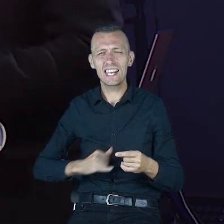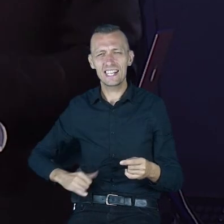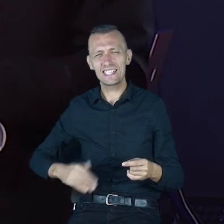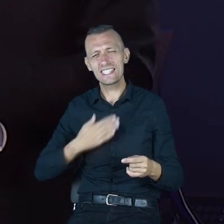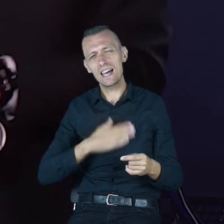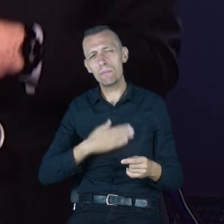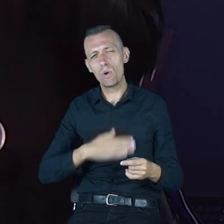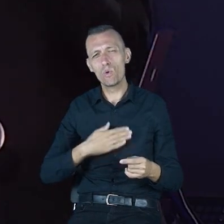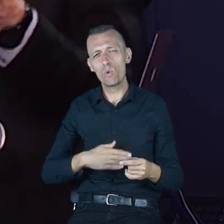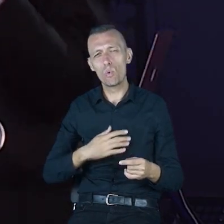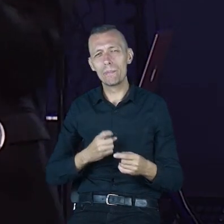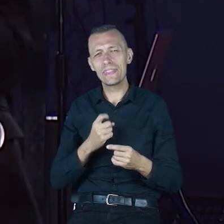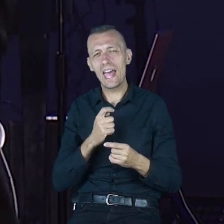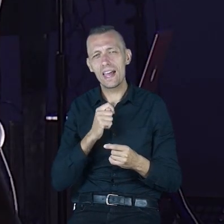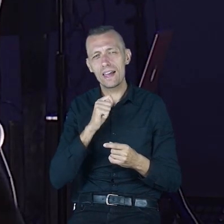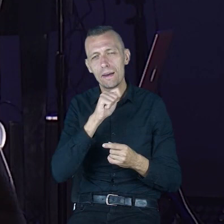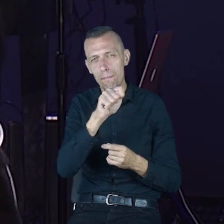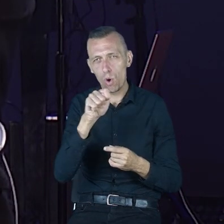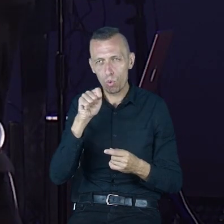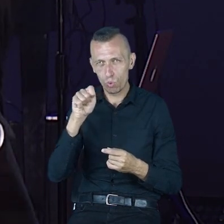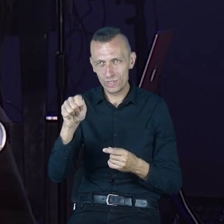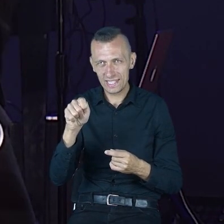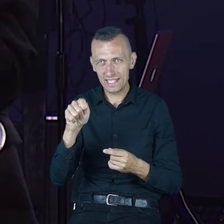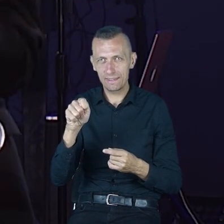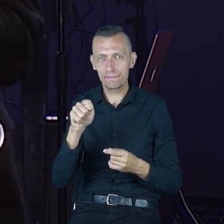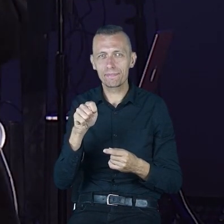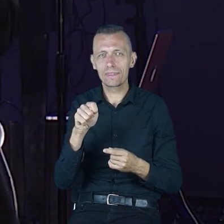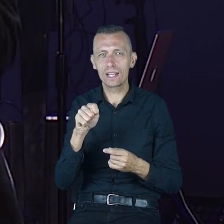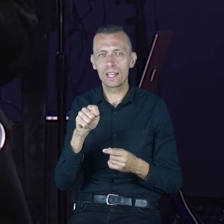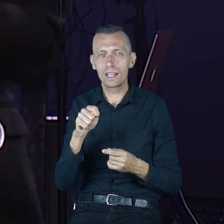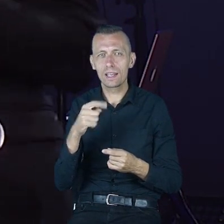i pragnienia, a są tylko tanimi, nic